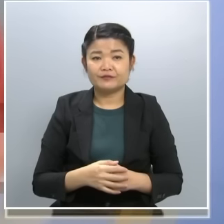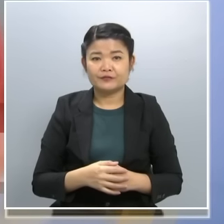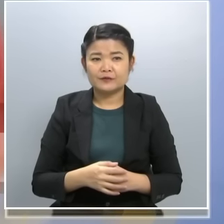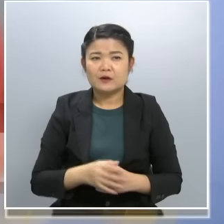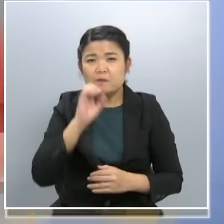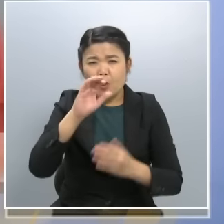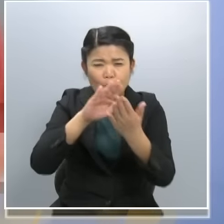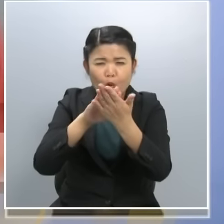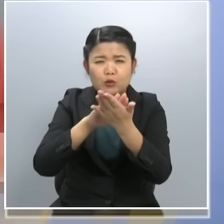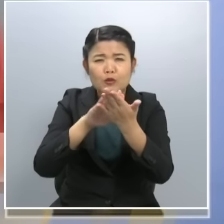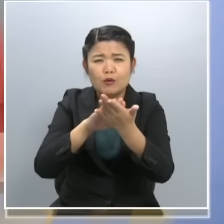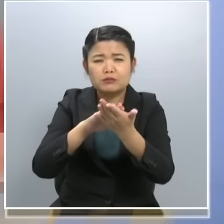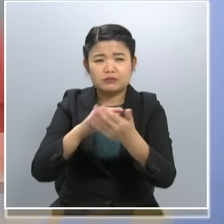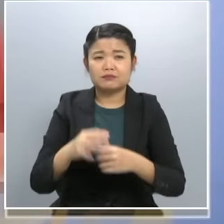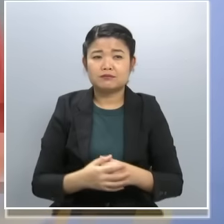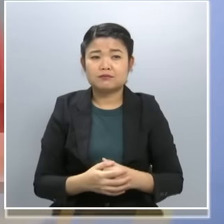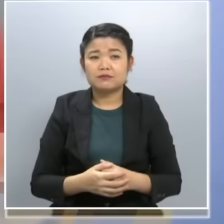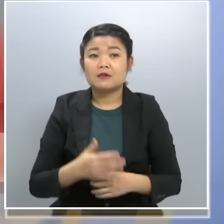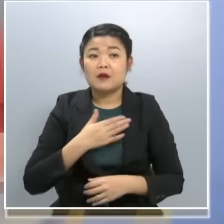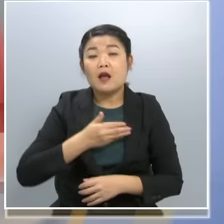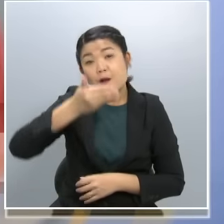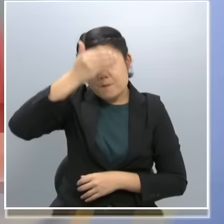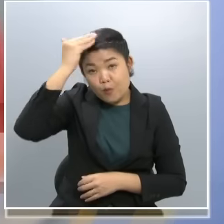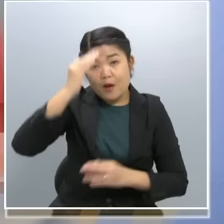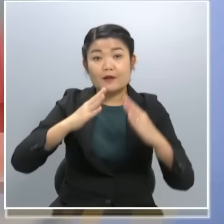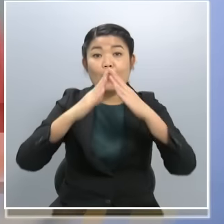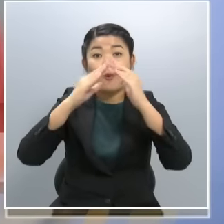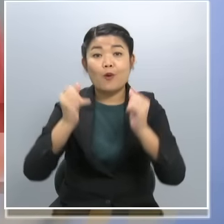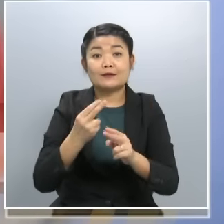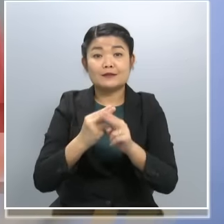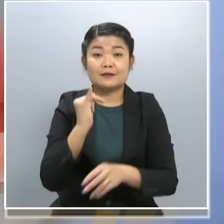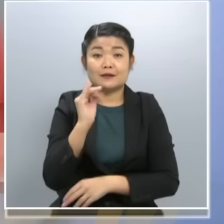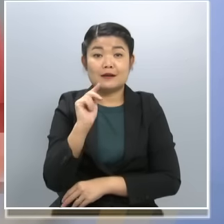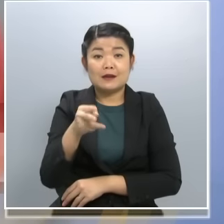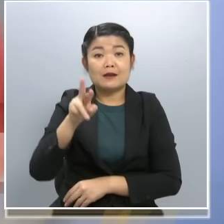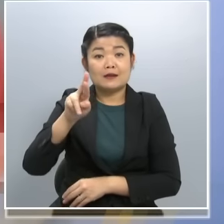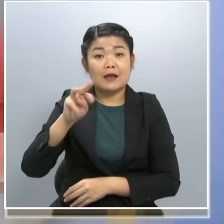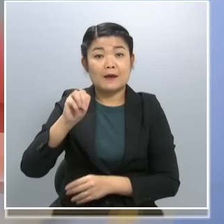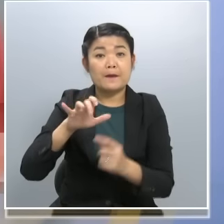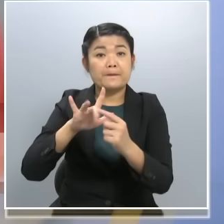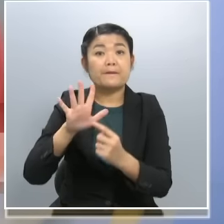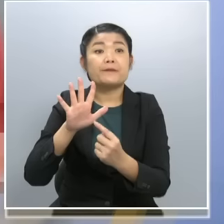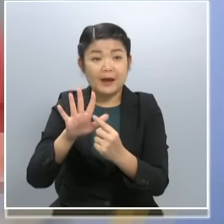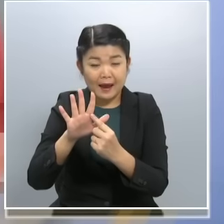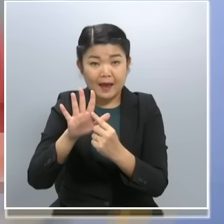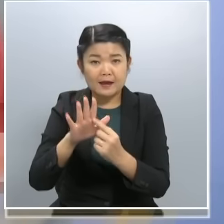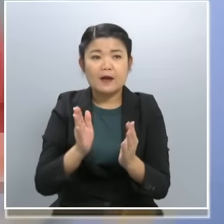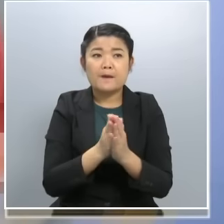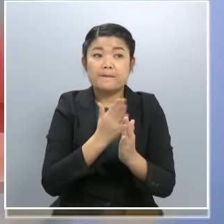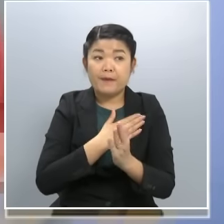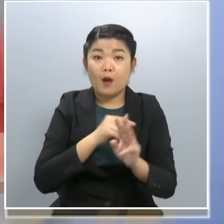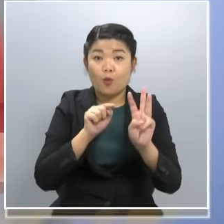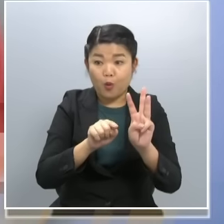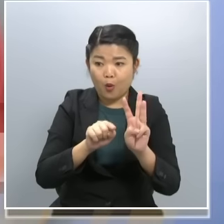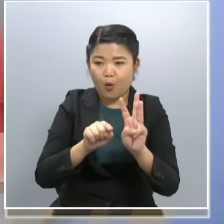ผมกล้องแก้อีกทีนึงนะฮะจริงๆแล้วผมอ่ะบวชที่วัดไซม้าค่ะบวชที่วัดไซรม้านะครับแล้วปรากฏว่าท่านวอให้ผมไปจำอยู่วัด